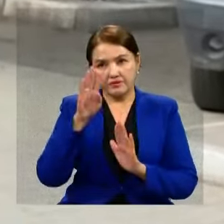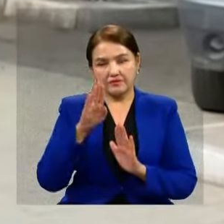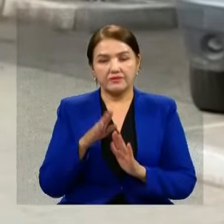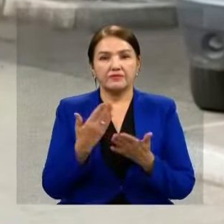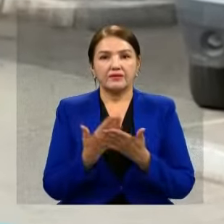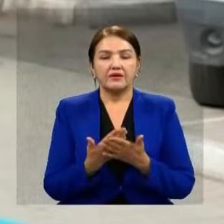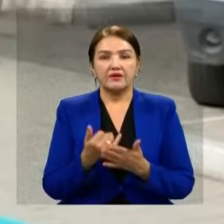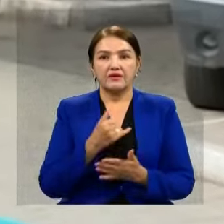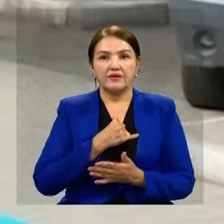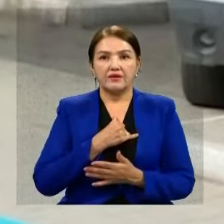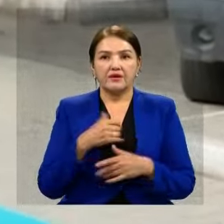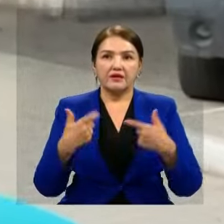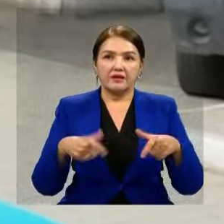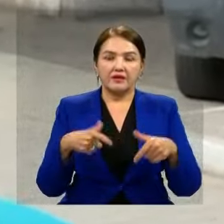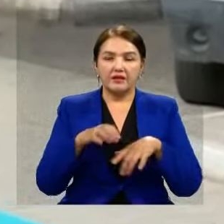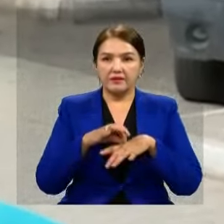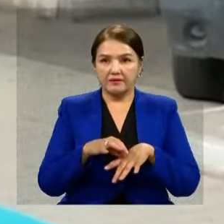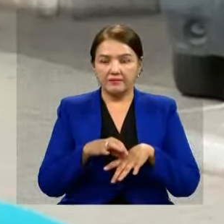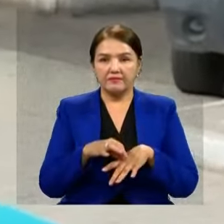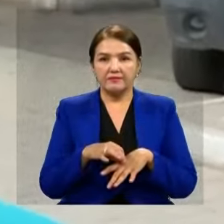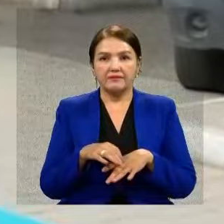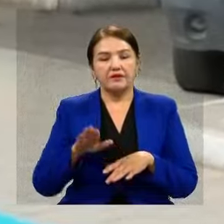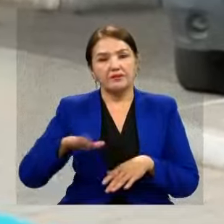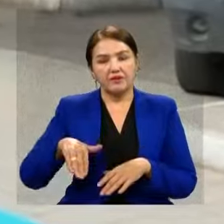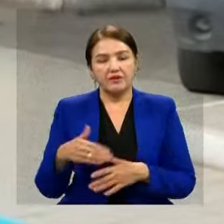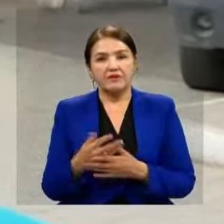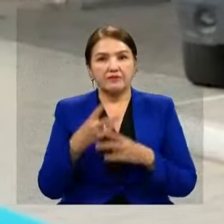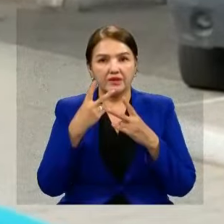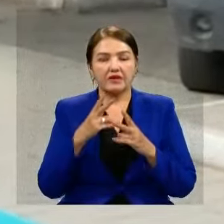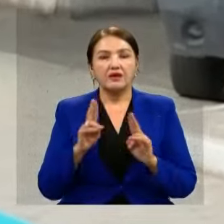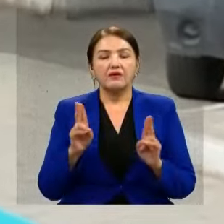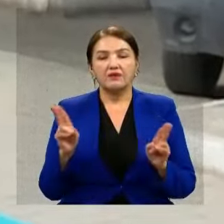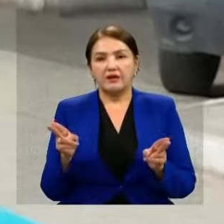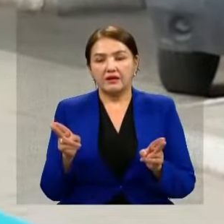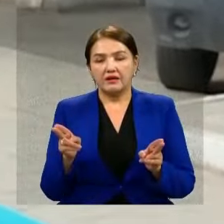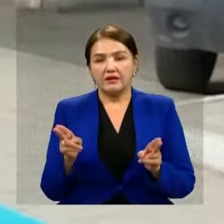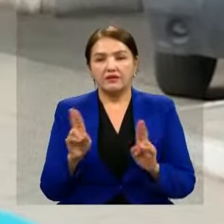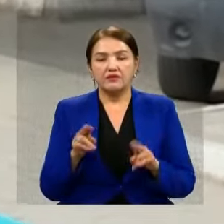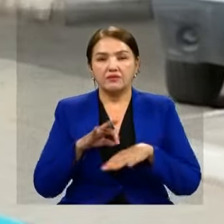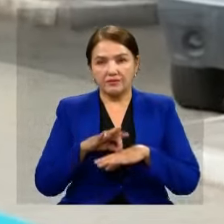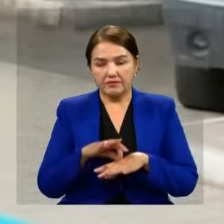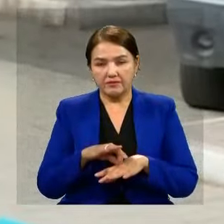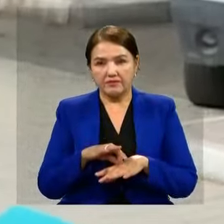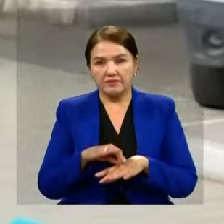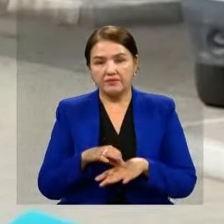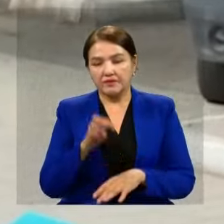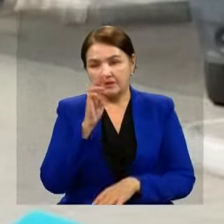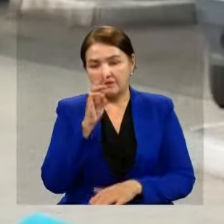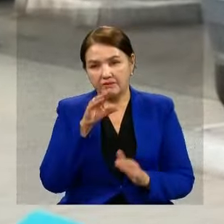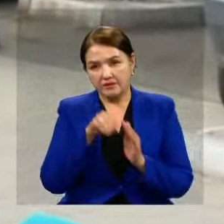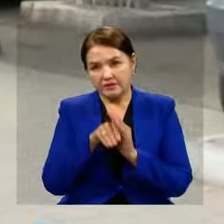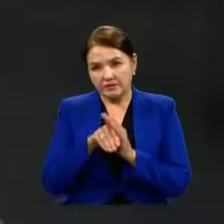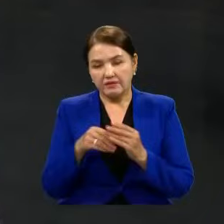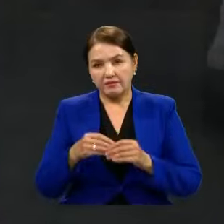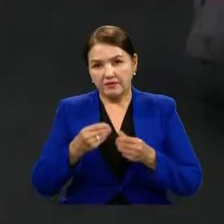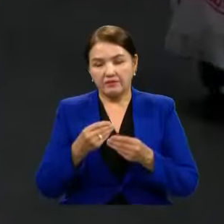Ну, сейчас у нас тестирование проходит ведь. И после тестирования смотрят, у кого как. Кто пройдет, тот будем получать